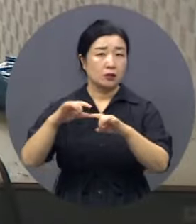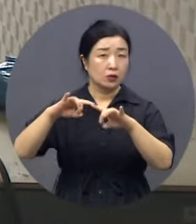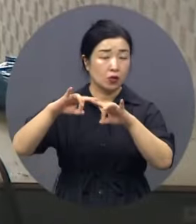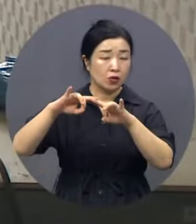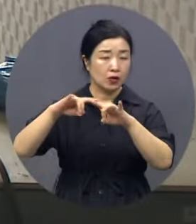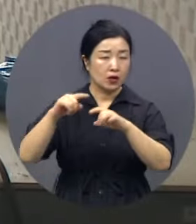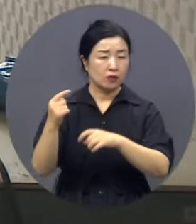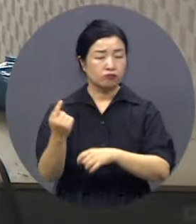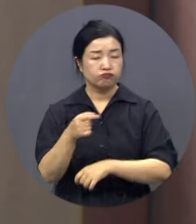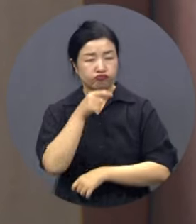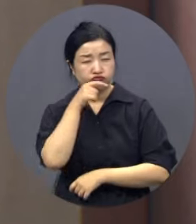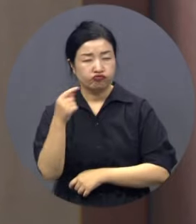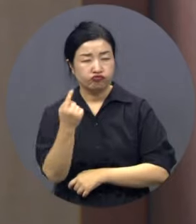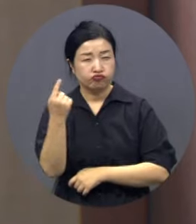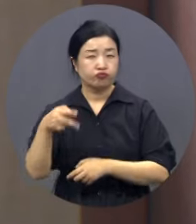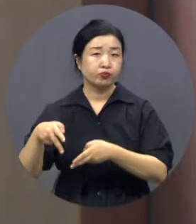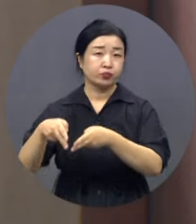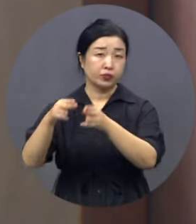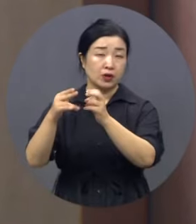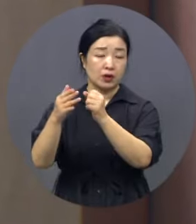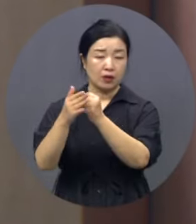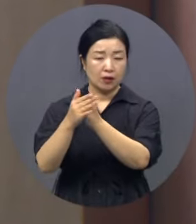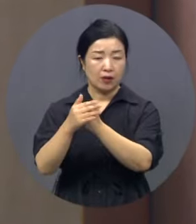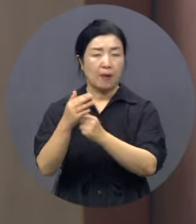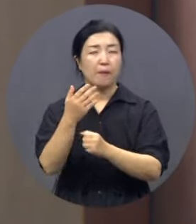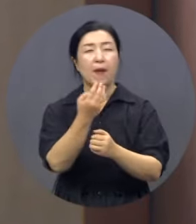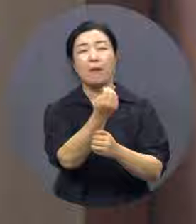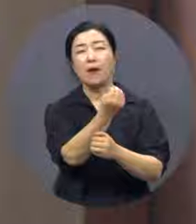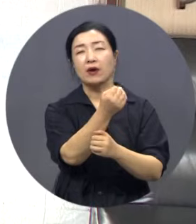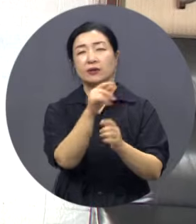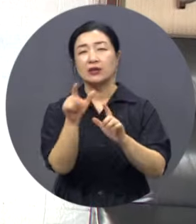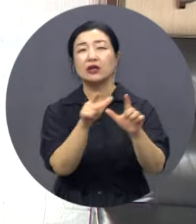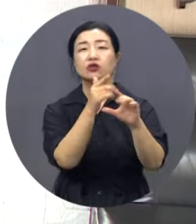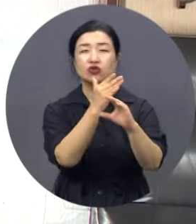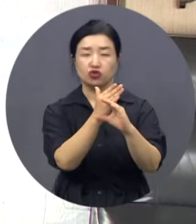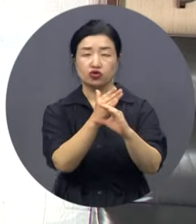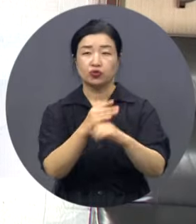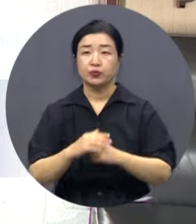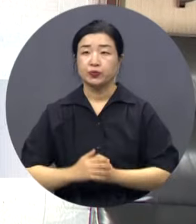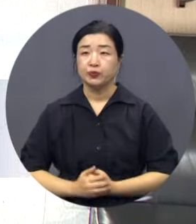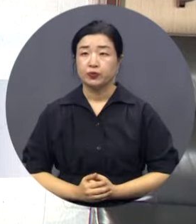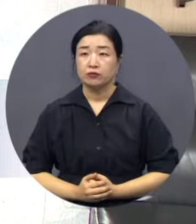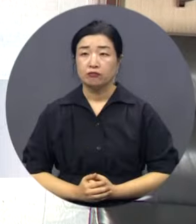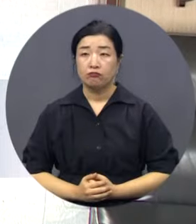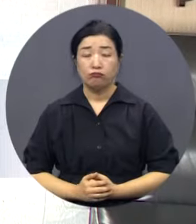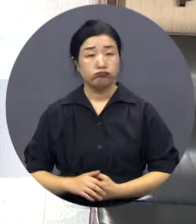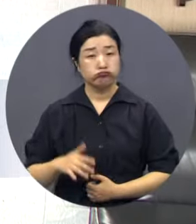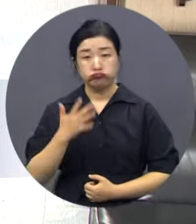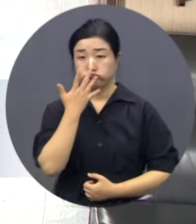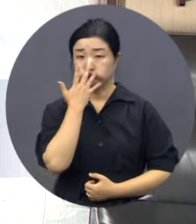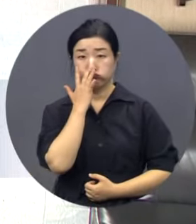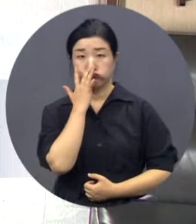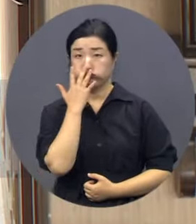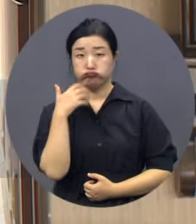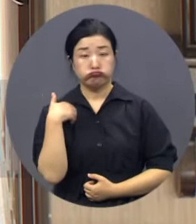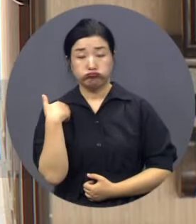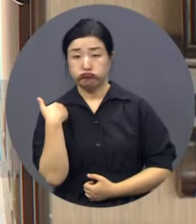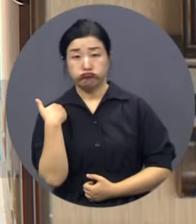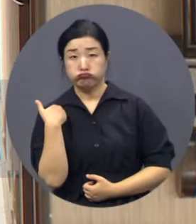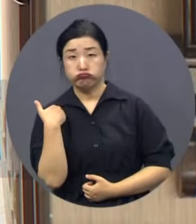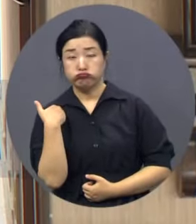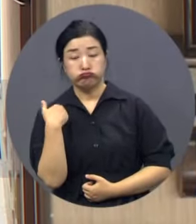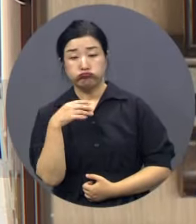상태에서 몇몇 치 무당 거주하는 것으로 알려졌습니다 람도 몰라요 그런 사람 보도